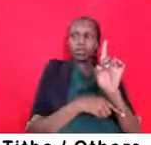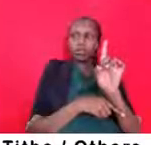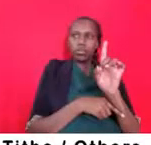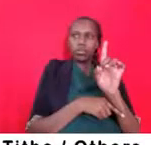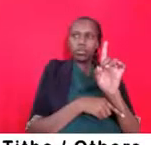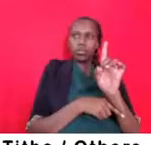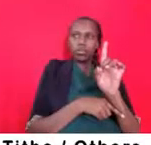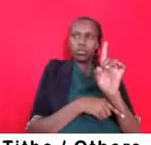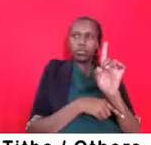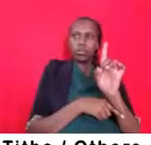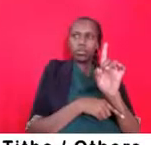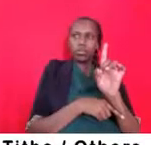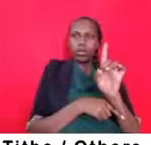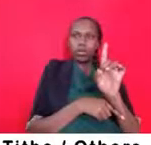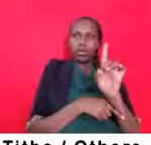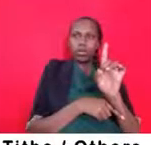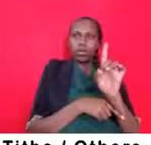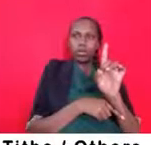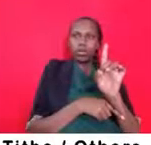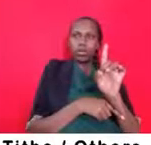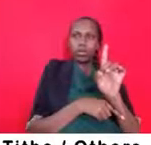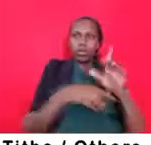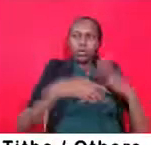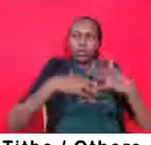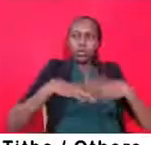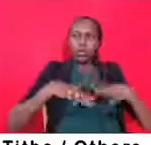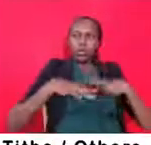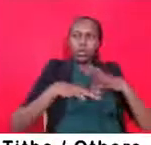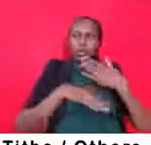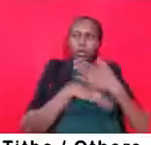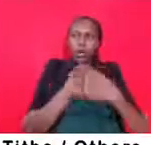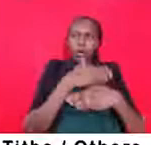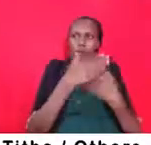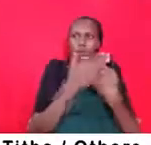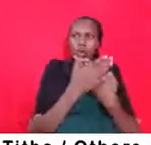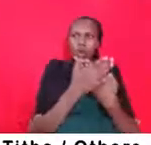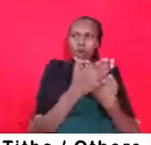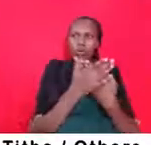Kisha mmoja wa maserafi wale